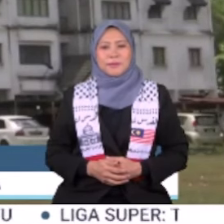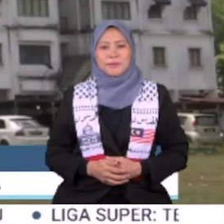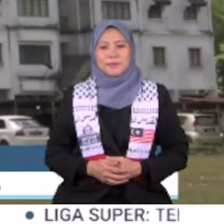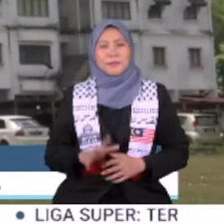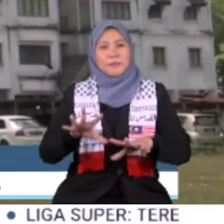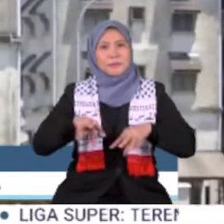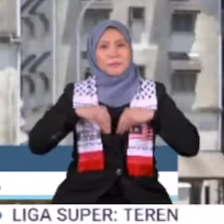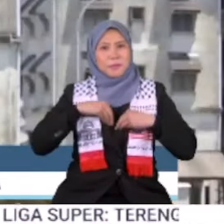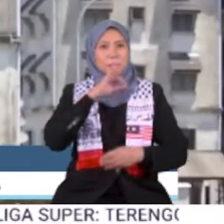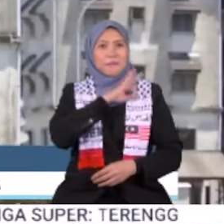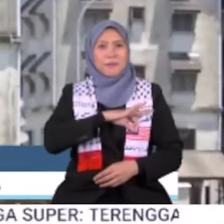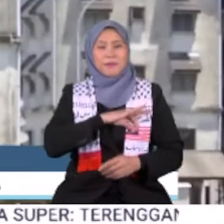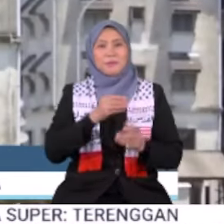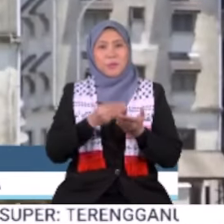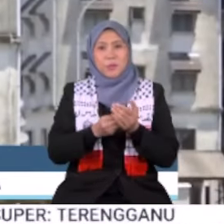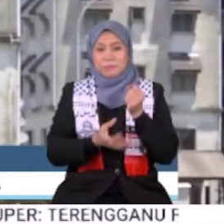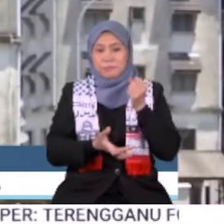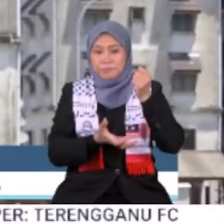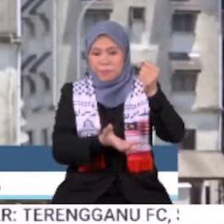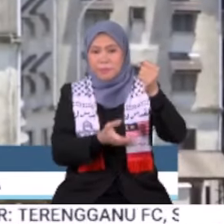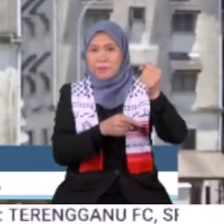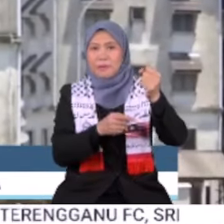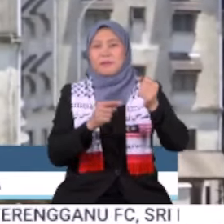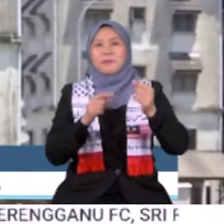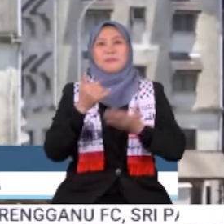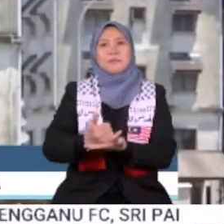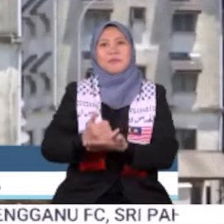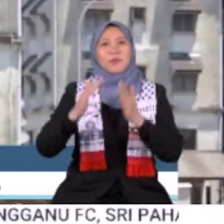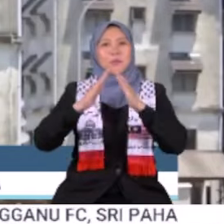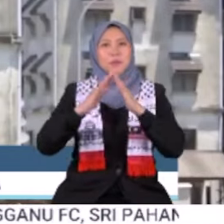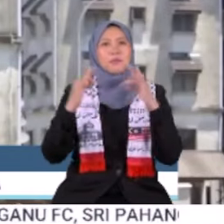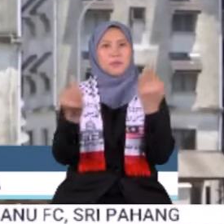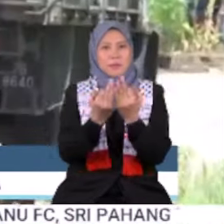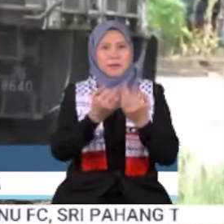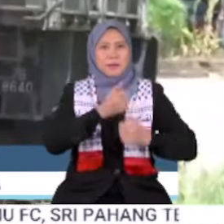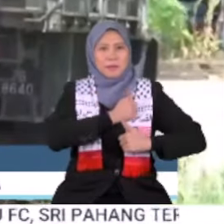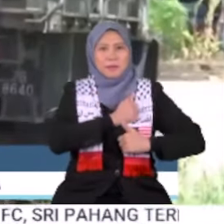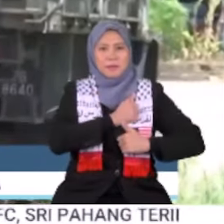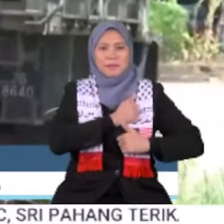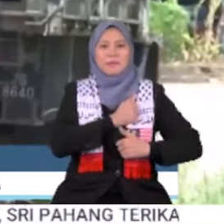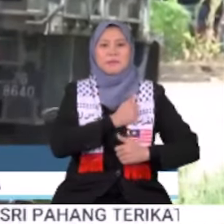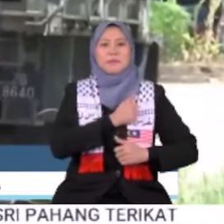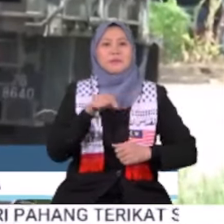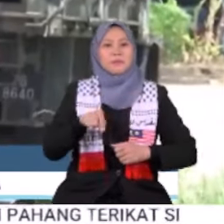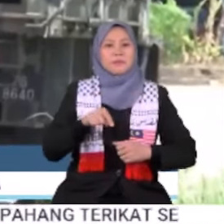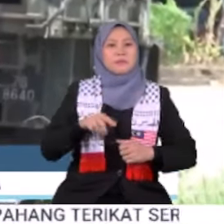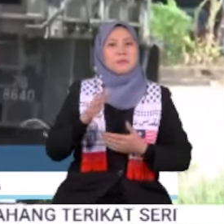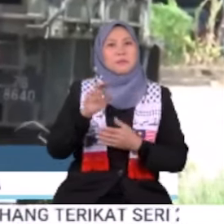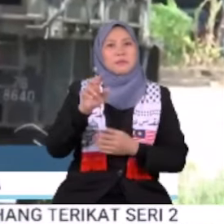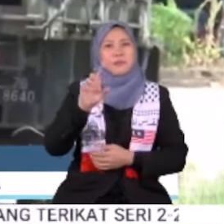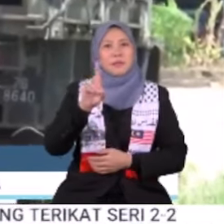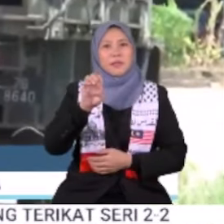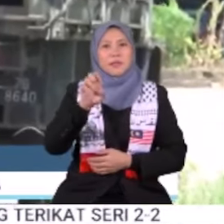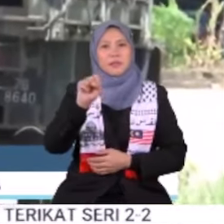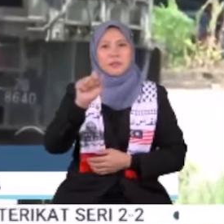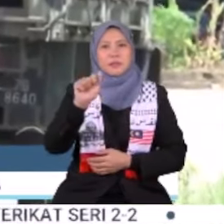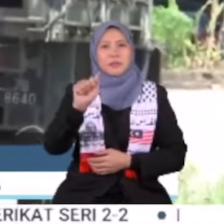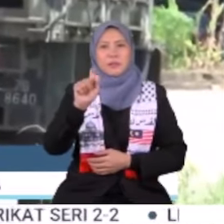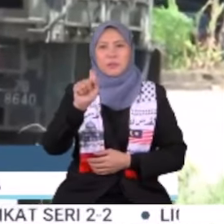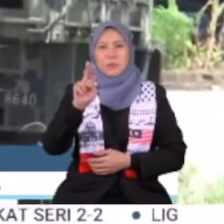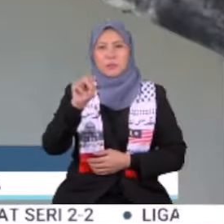Turut menerima manfaat dari peruntukan tersebut, penghuni rumah keluarga Angkatan Tentera RKAT, Desa Tun Razak. Rumah itu